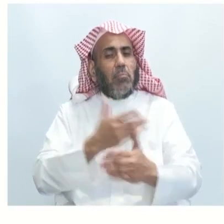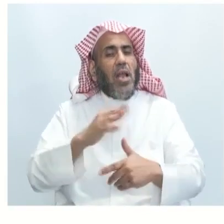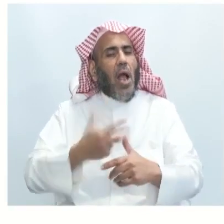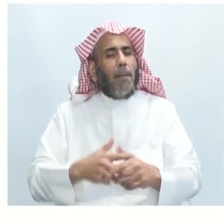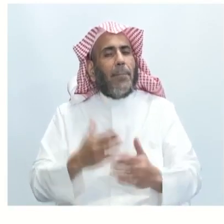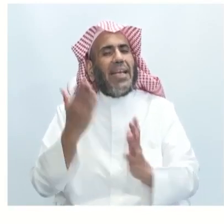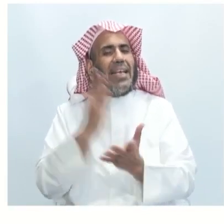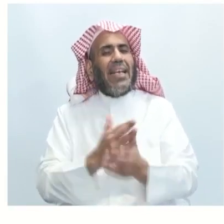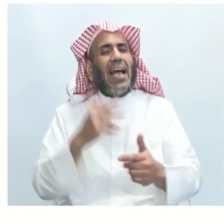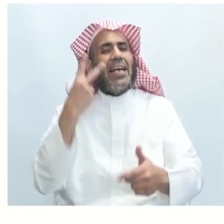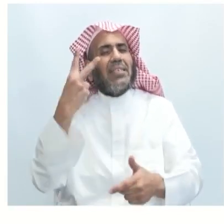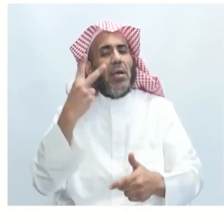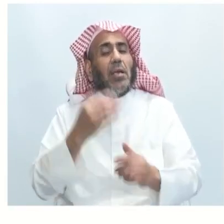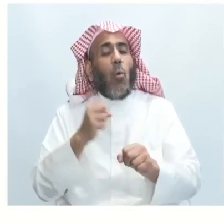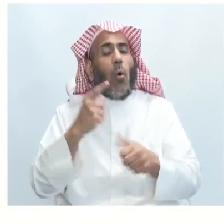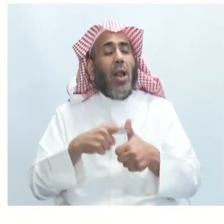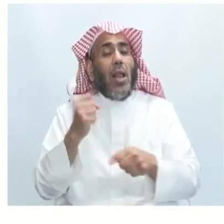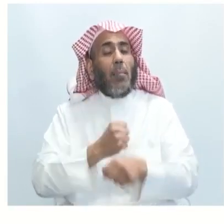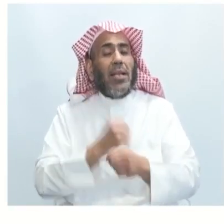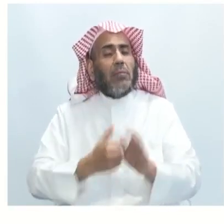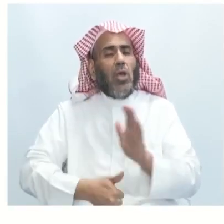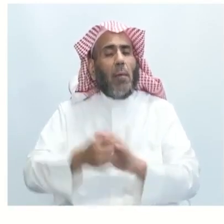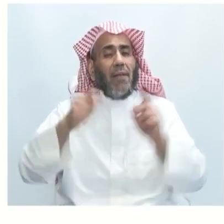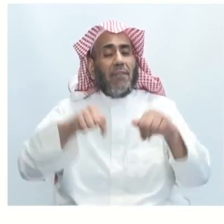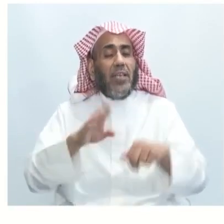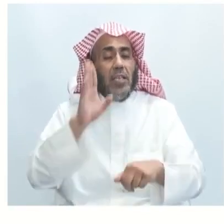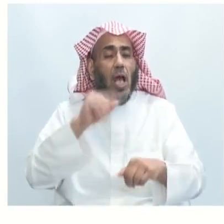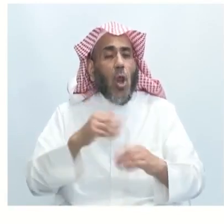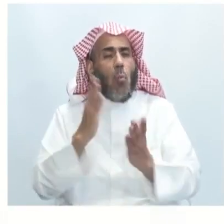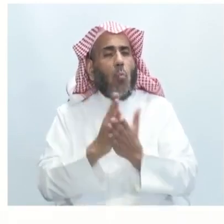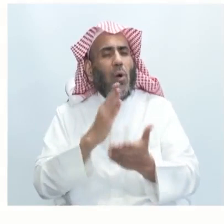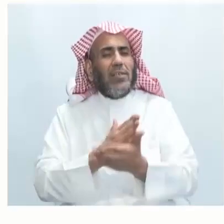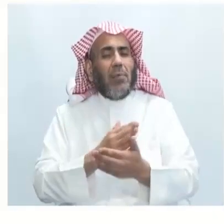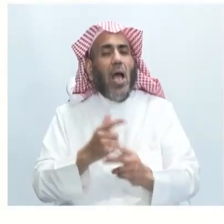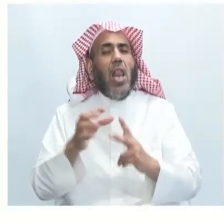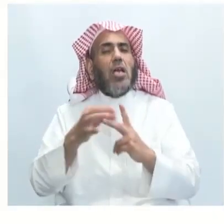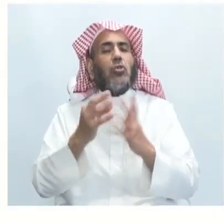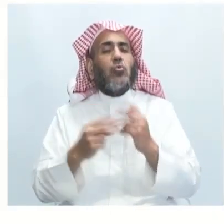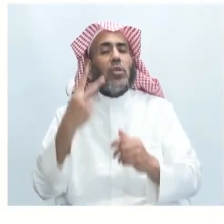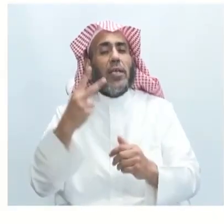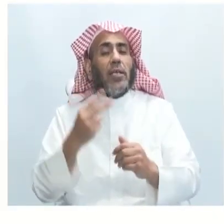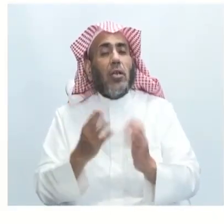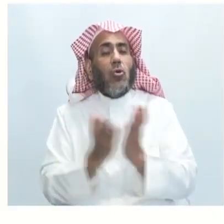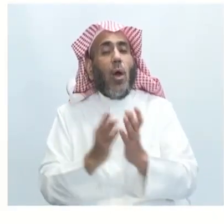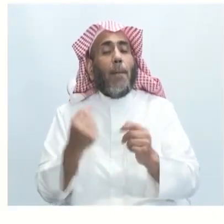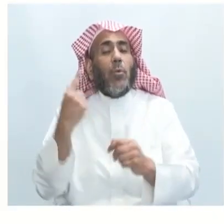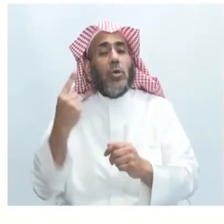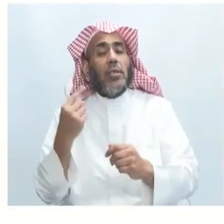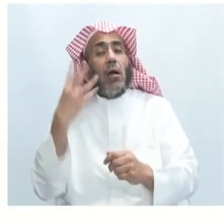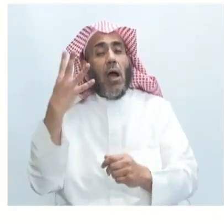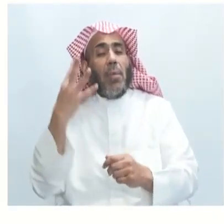اذا درسنا العمليات المساهمه في التعلم سوف يكون على جزئين درسنا من الوحده